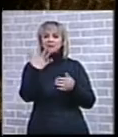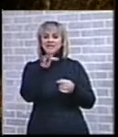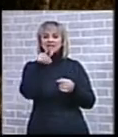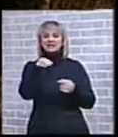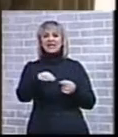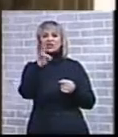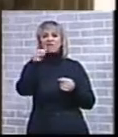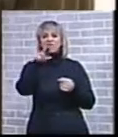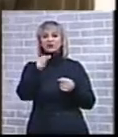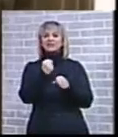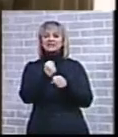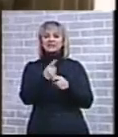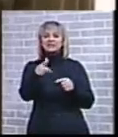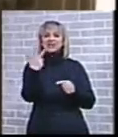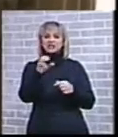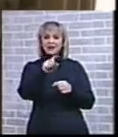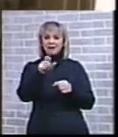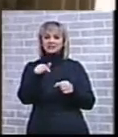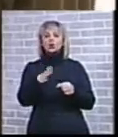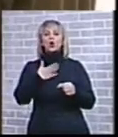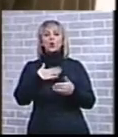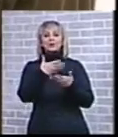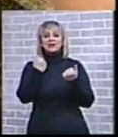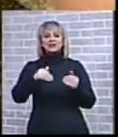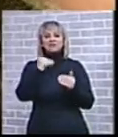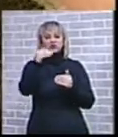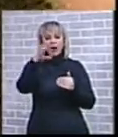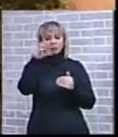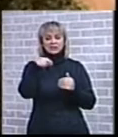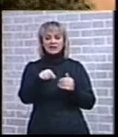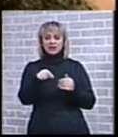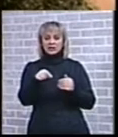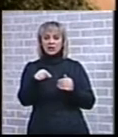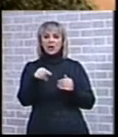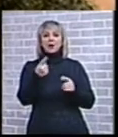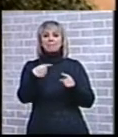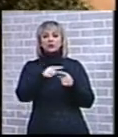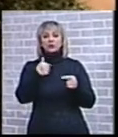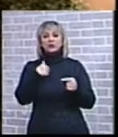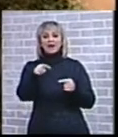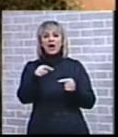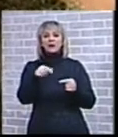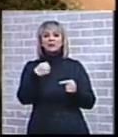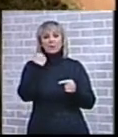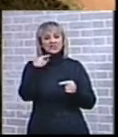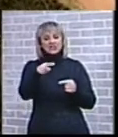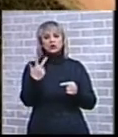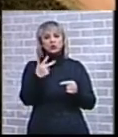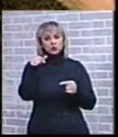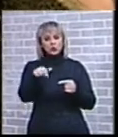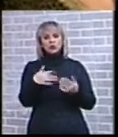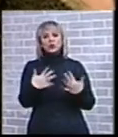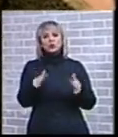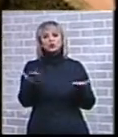75-летняя Таисия Нефедова делает это уже третий раз. У меня нет высшего образования. Вот, потому я вот на постыдной тройке,